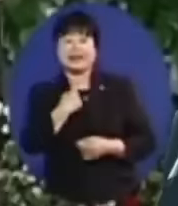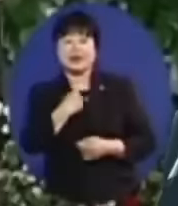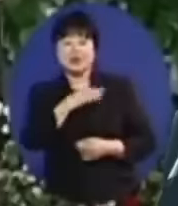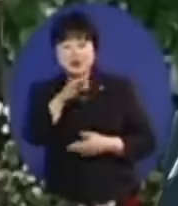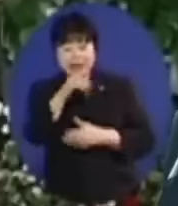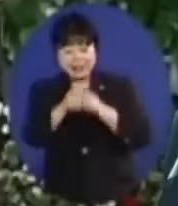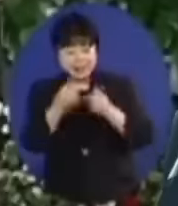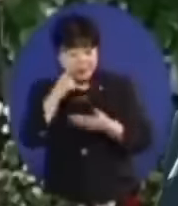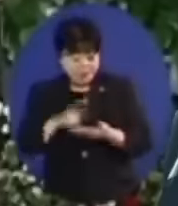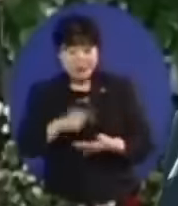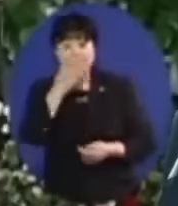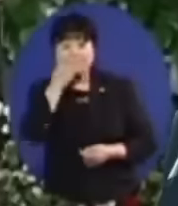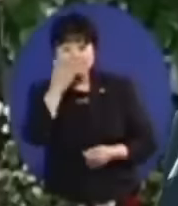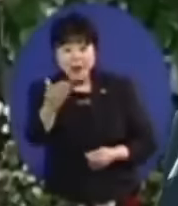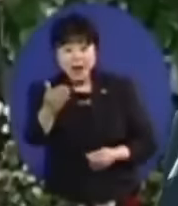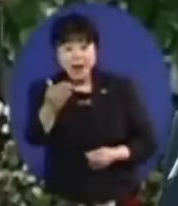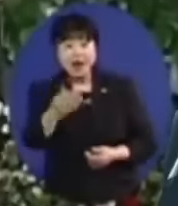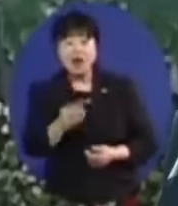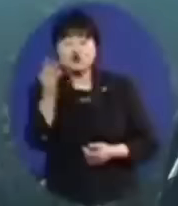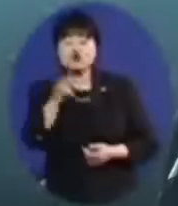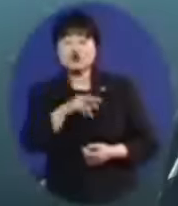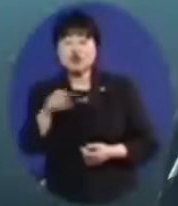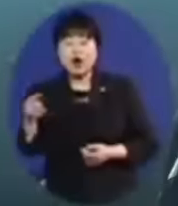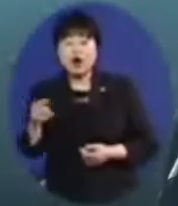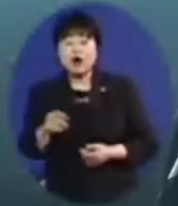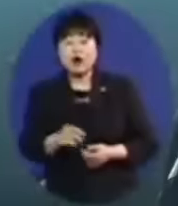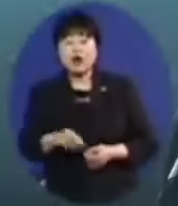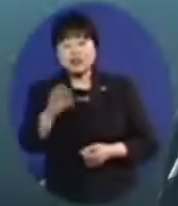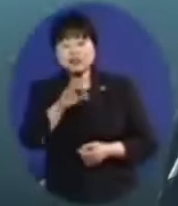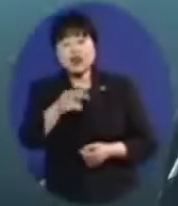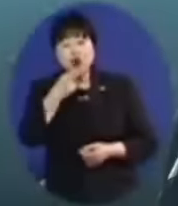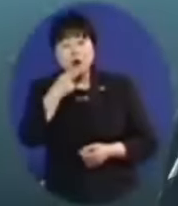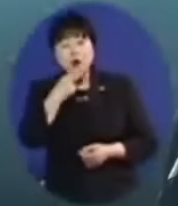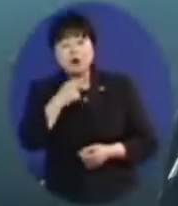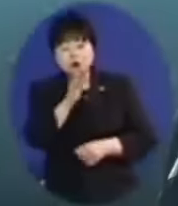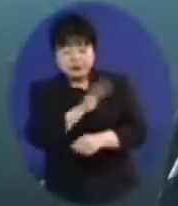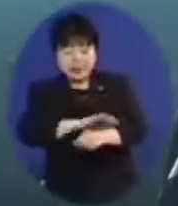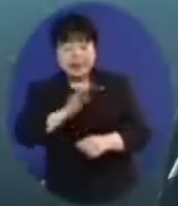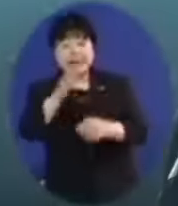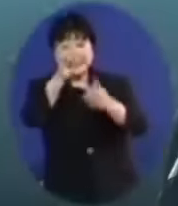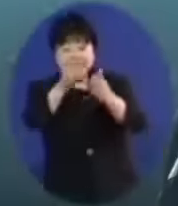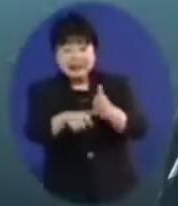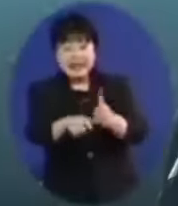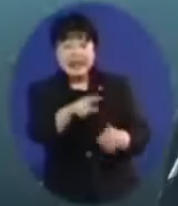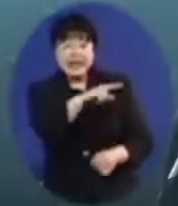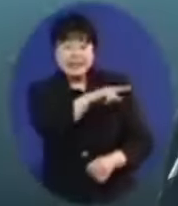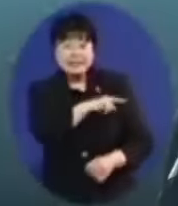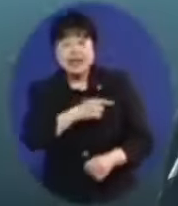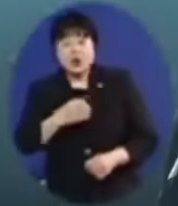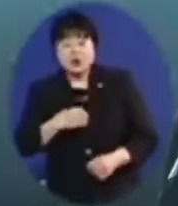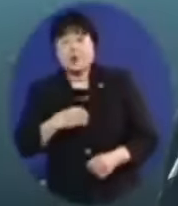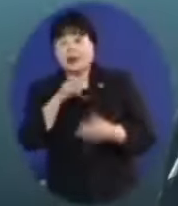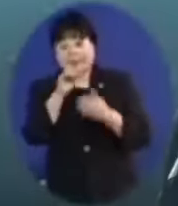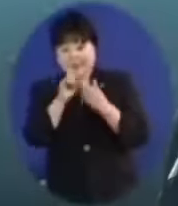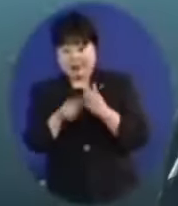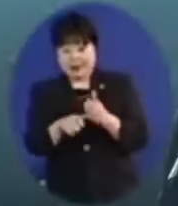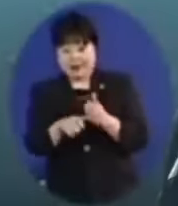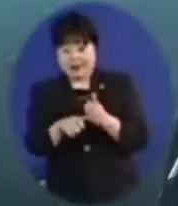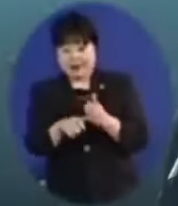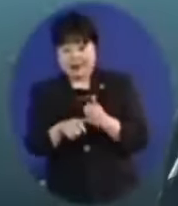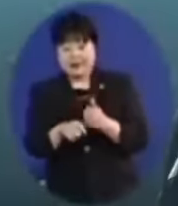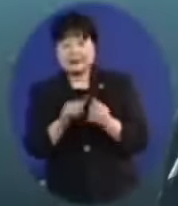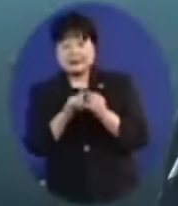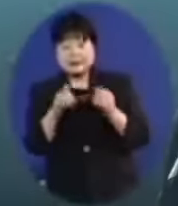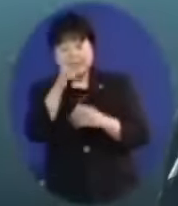찾아요. 마르틴 루터는 시련이 없고 모든 것이 순조로울 때 가장 위험한 시련이다. 왜냐하면 그때